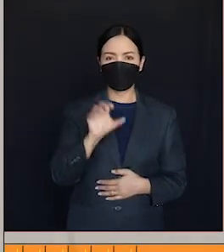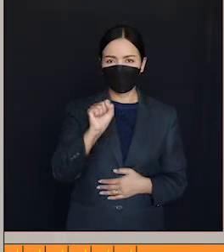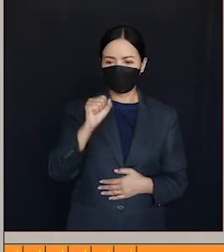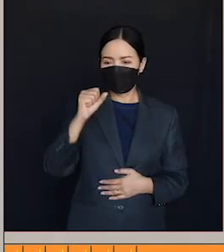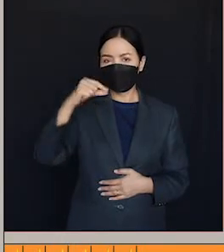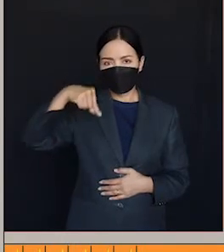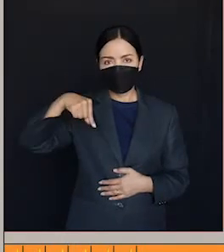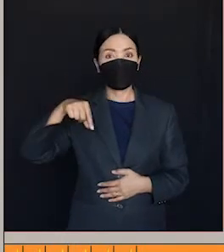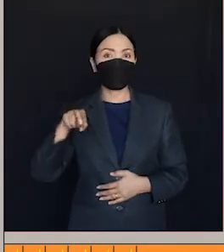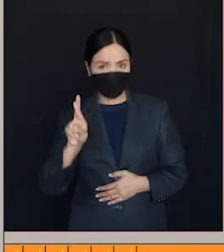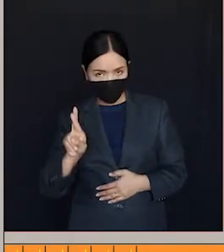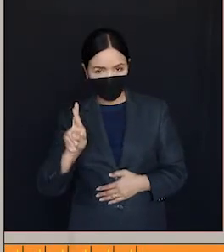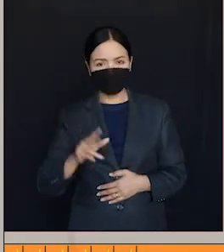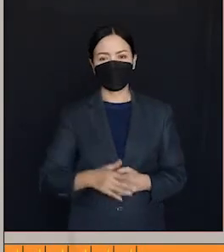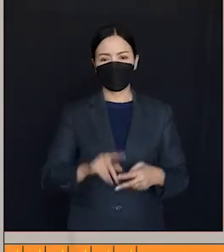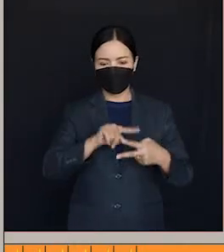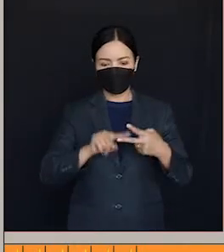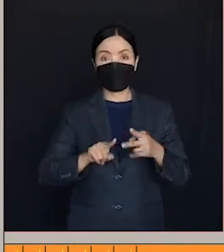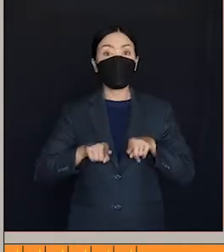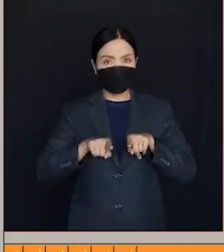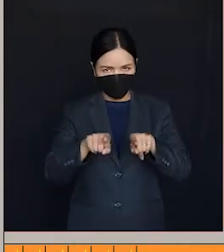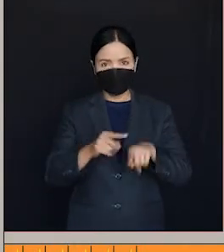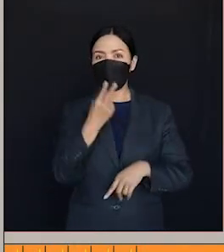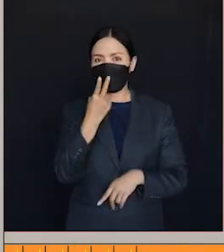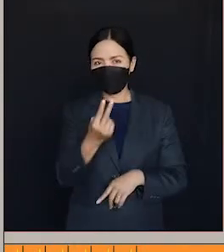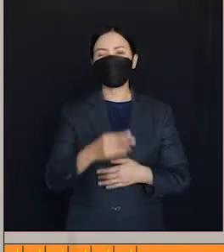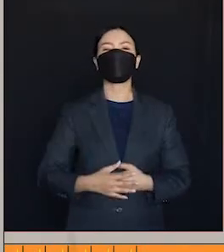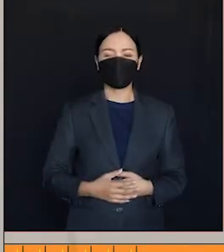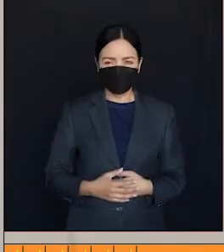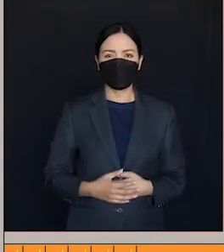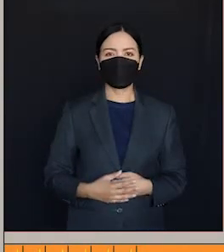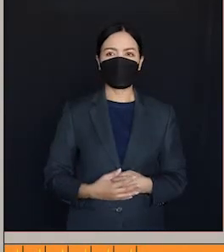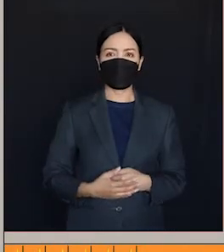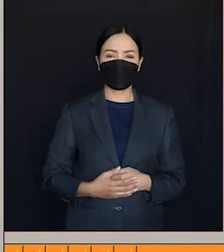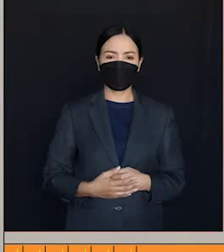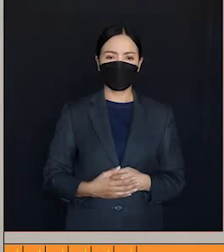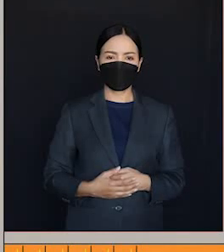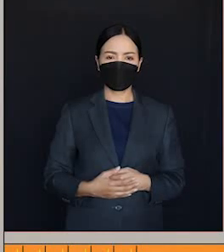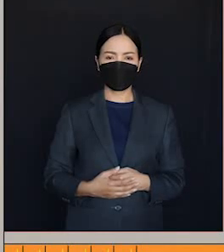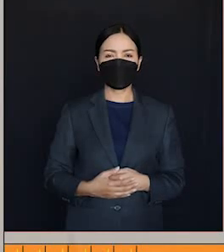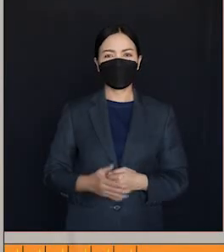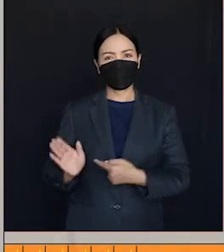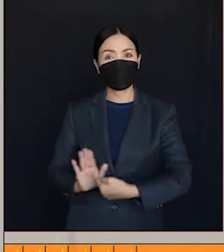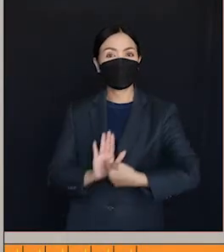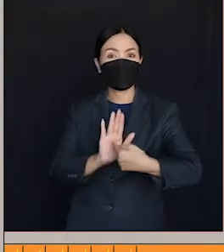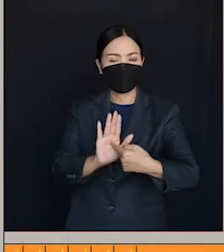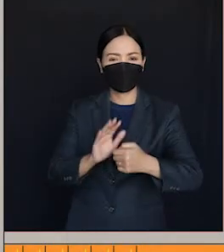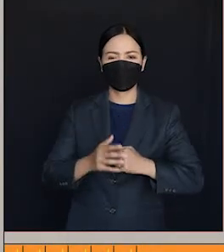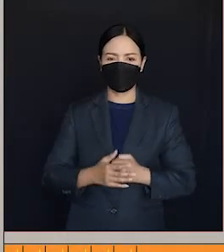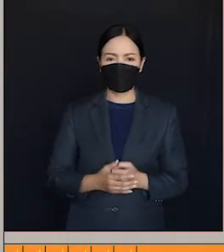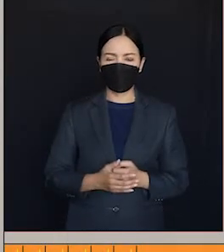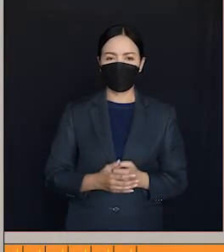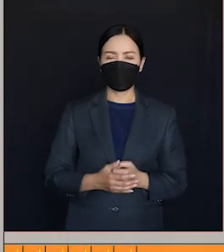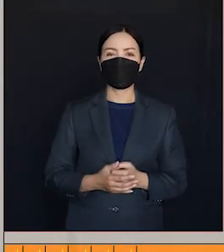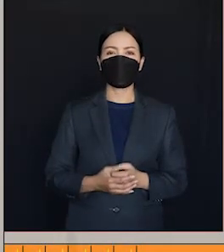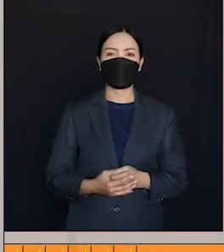SQR นะคะเราไปด้วยกันเลยนะคะ โอเคค่ะ ก็ขอนำเสนอ หนังสือ เนี่ยฮะ